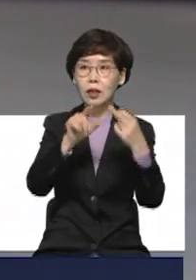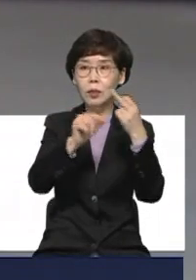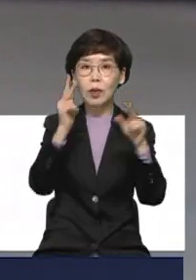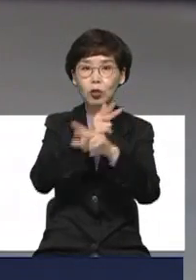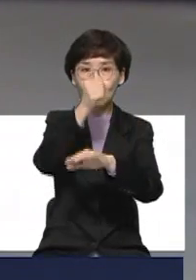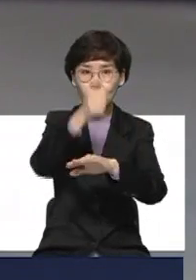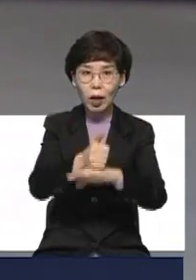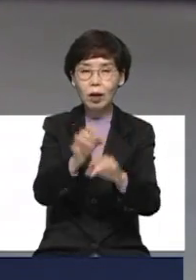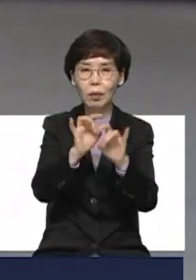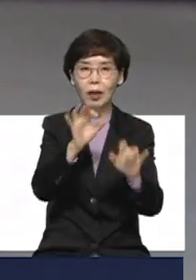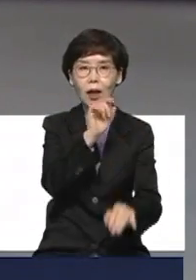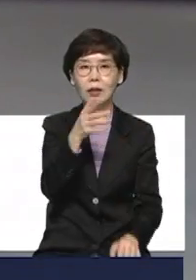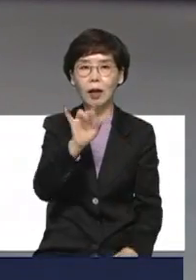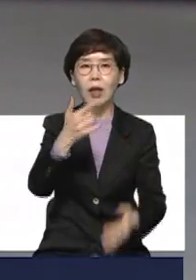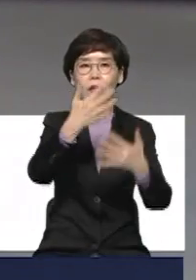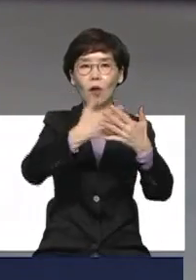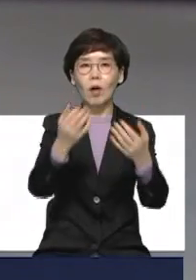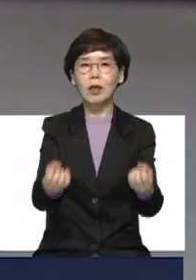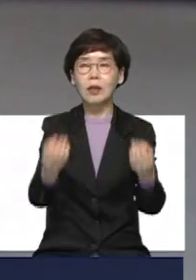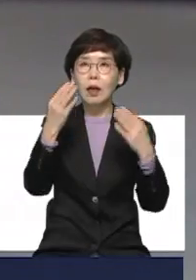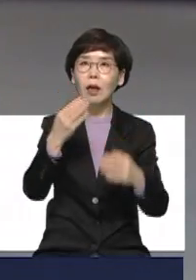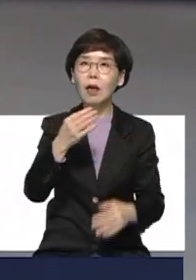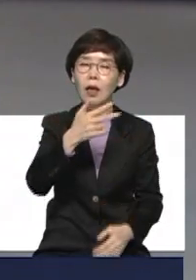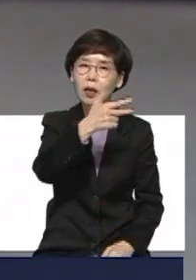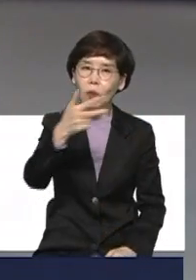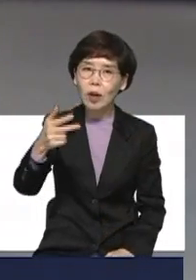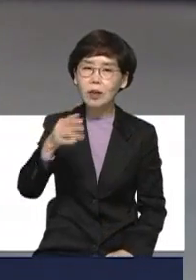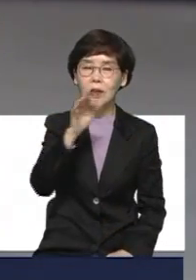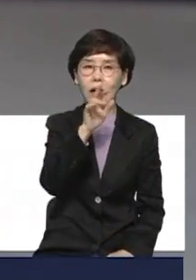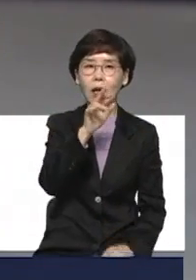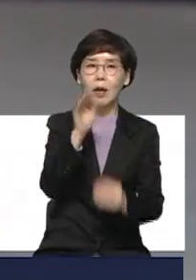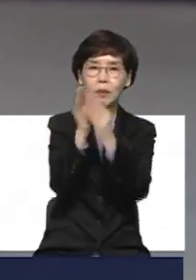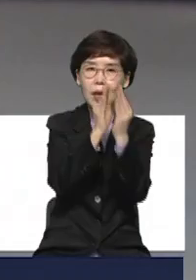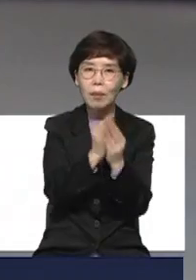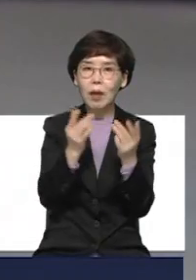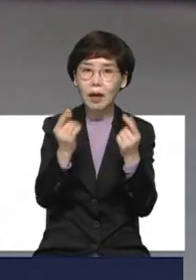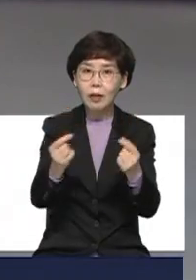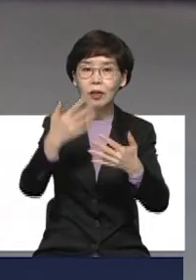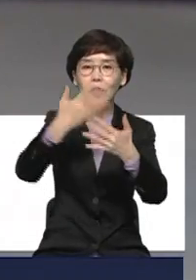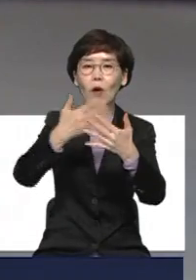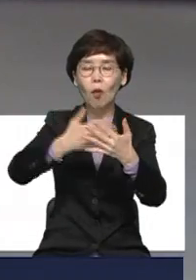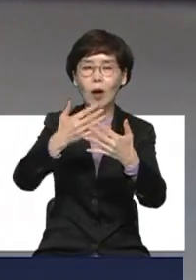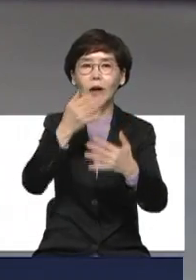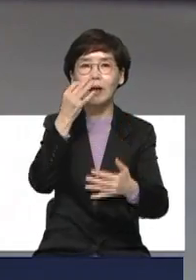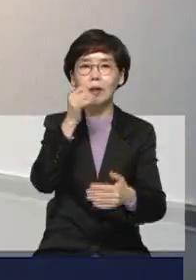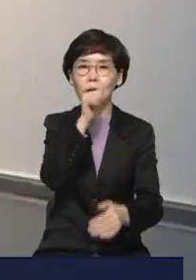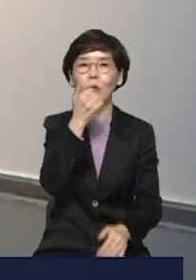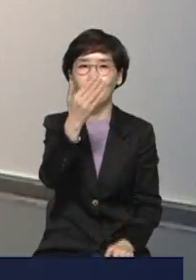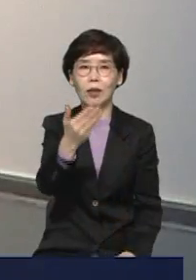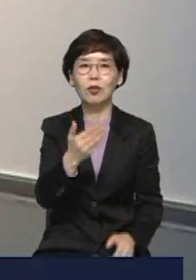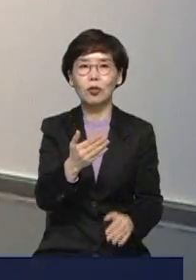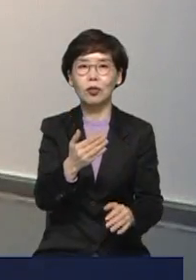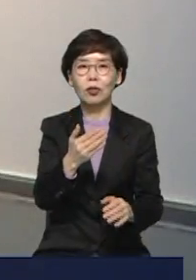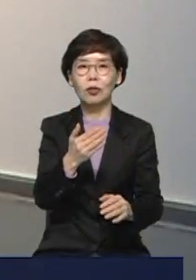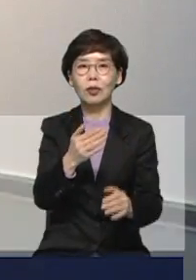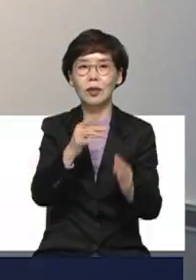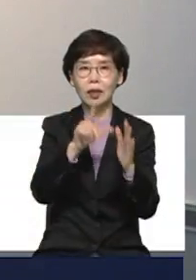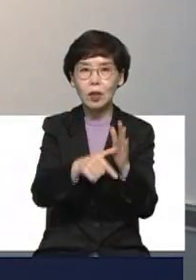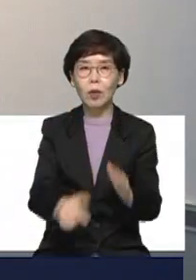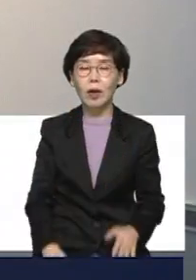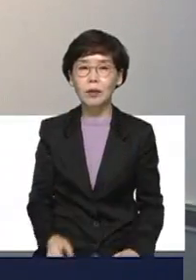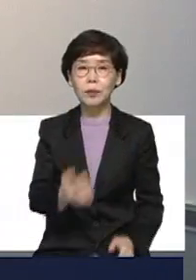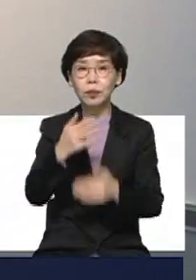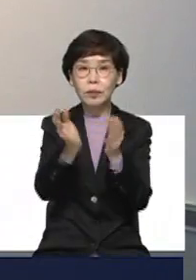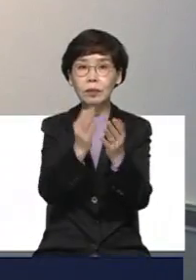개최합니다. 인도네시아와 미얀마 같은 다양한 아세안 지역의 영화를 소개하는 자리입니다. 경기도 미술관의